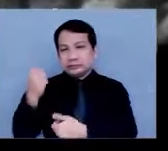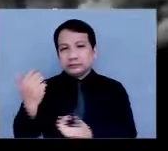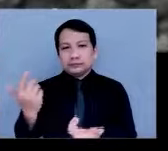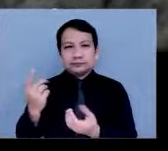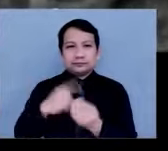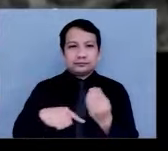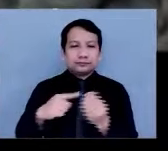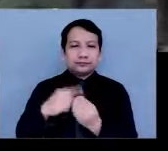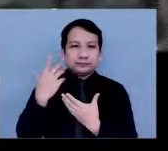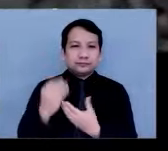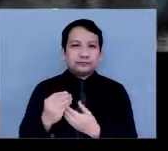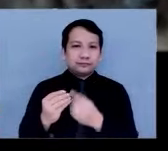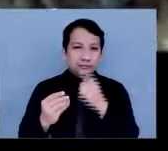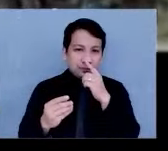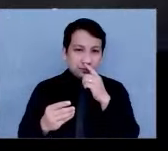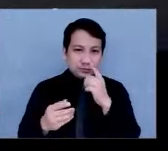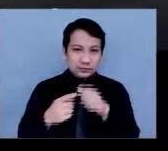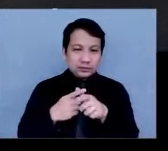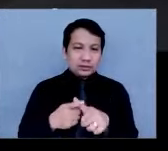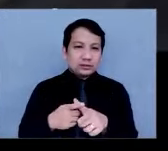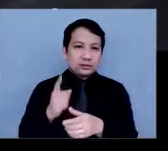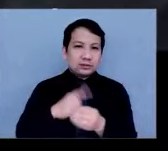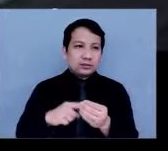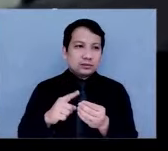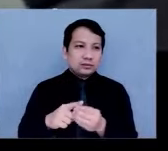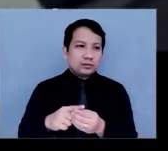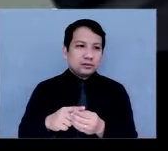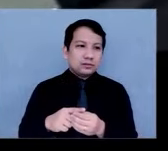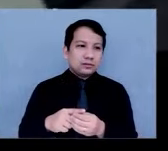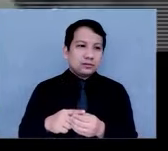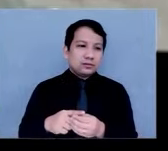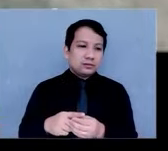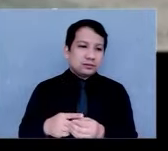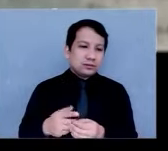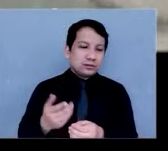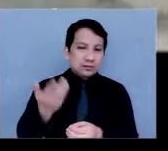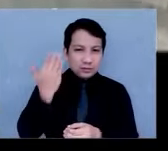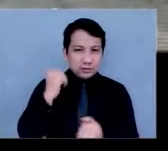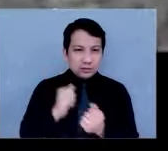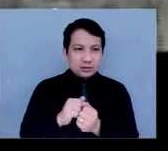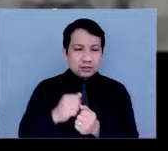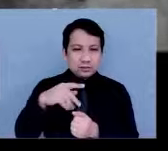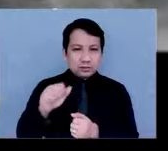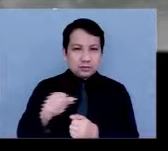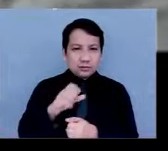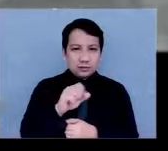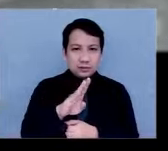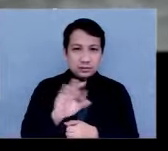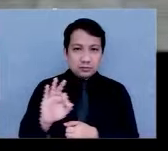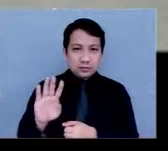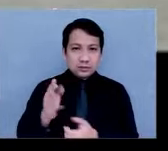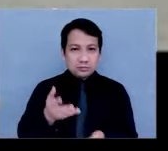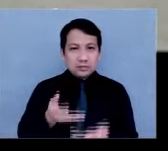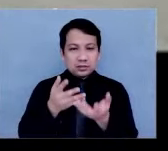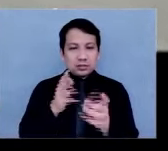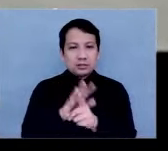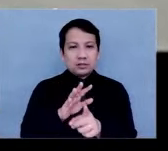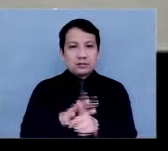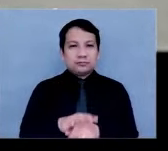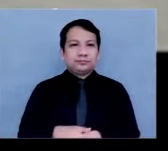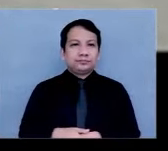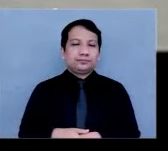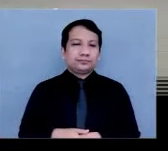daw nagpursigi si Josh hanggang sa mapabilang sa tinitingalang P-pop kings na SB19. Yun po talaga yung,